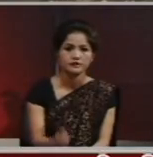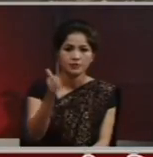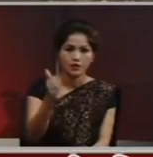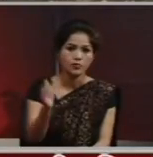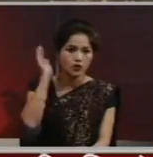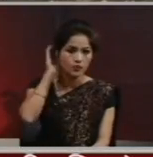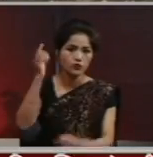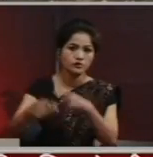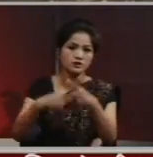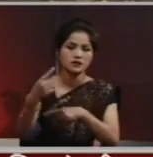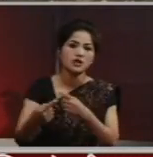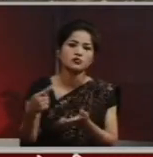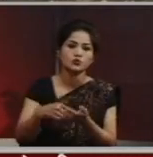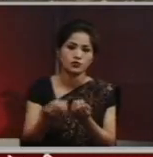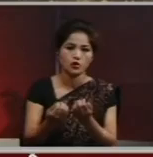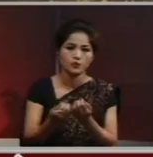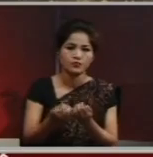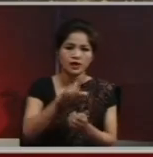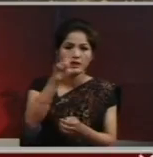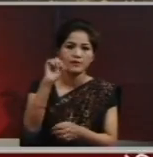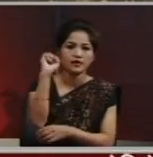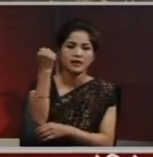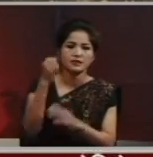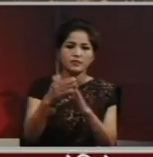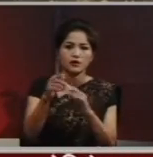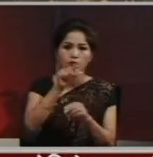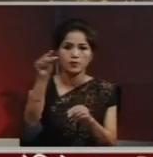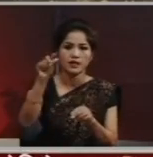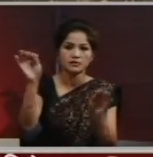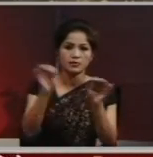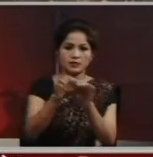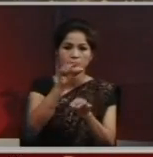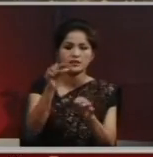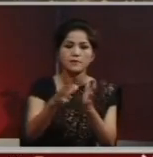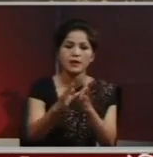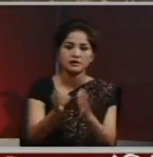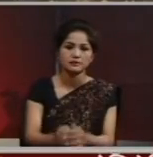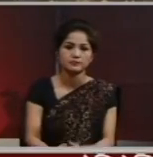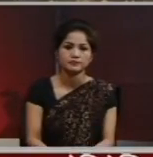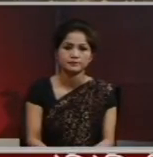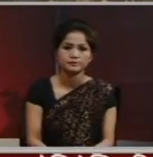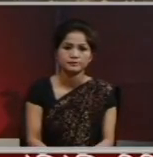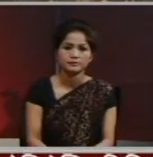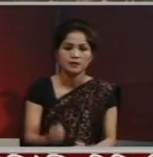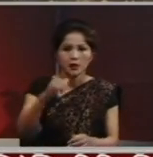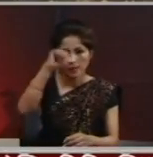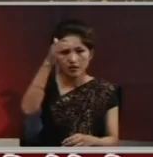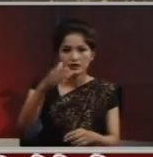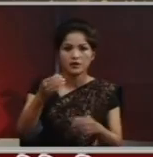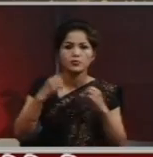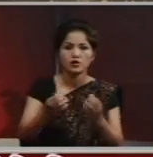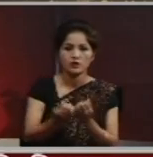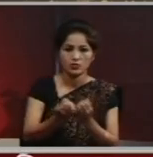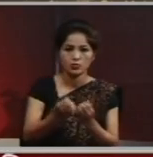अब खबरको सिलसिला प्रारम्भ गरौं नेपाल राष्ट्र ब्याङ्कको भनाई सम्बन्धी प्रसङ्गबाट। भारतले